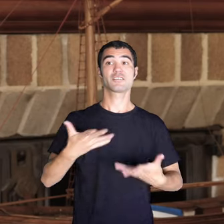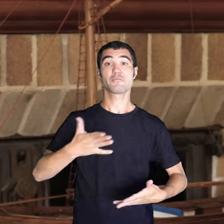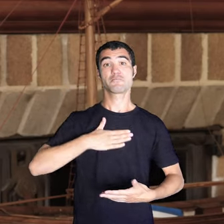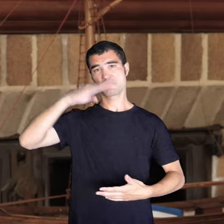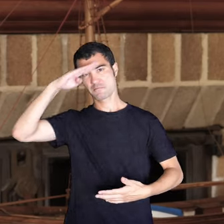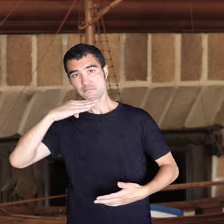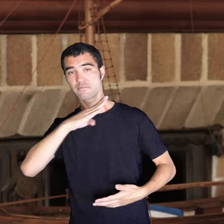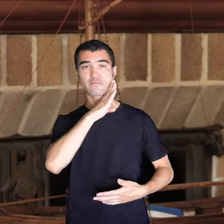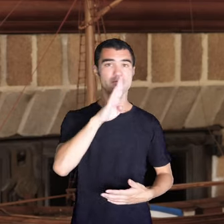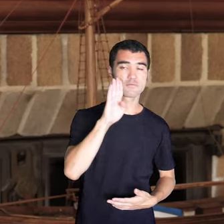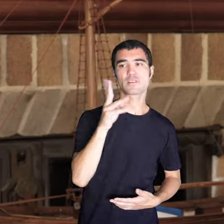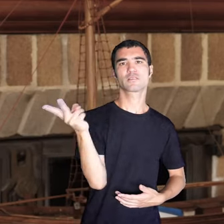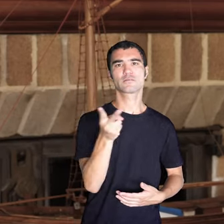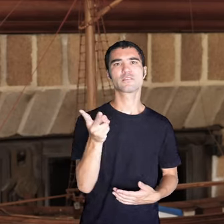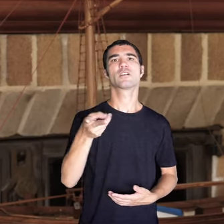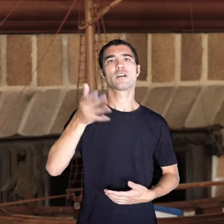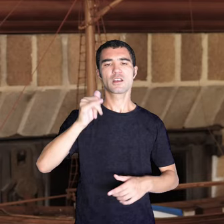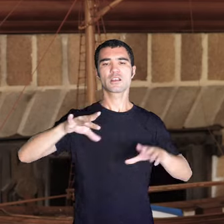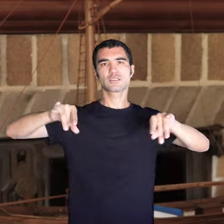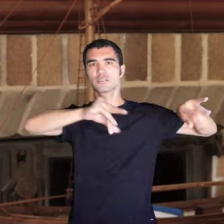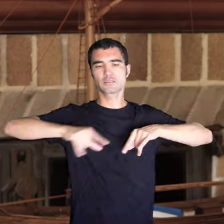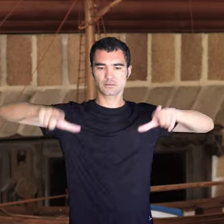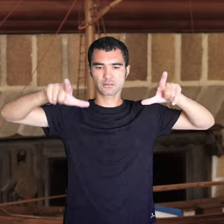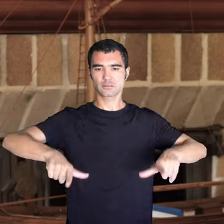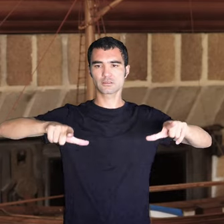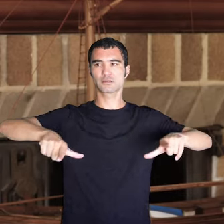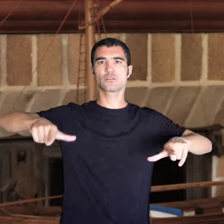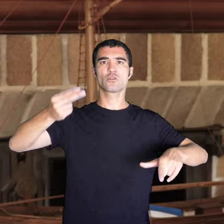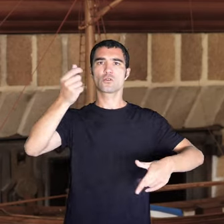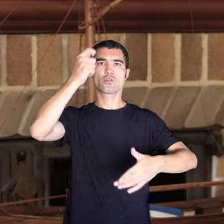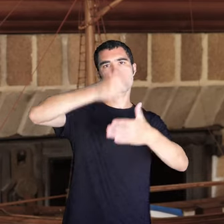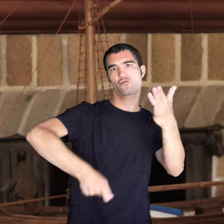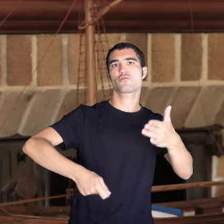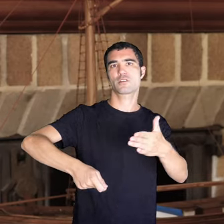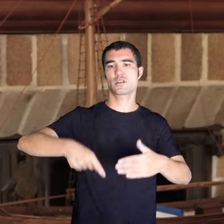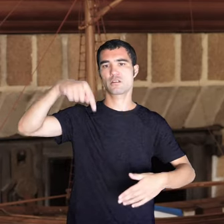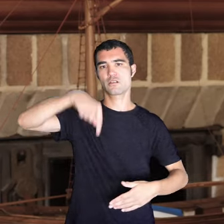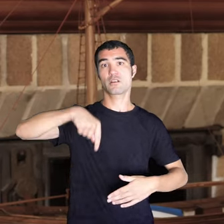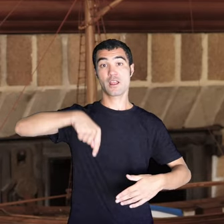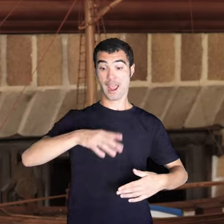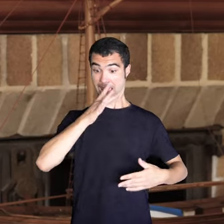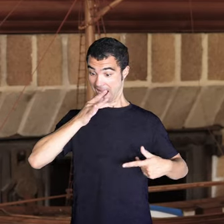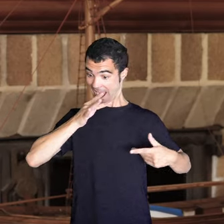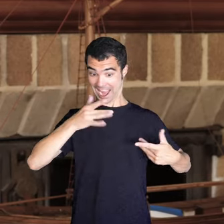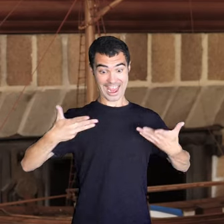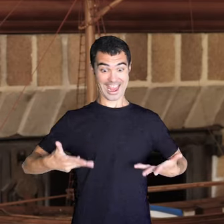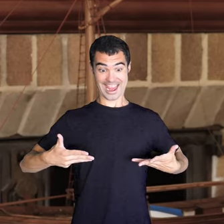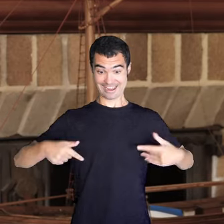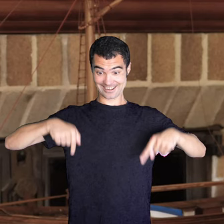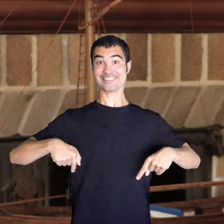i ma mare tenien un solar que havien comprat, precisament des d'aquí on està mare,